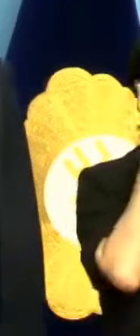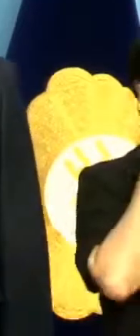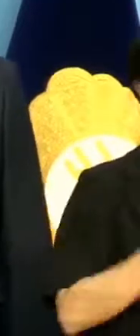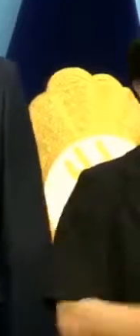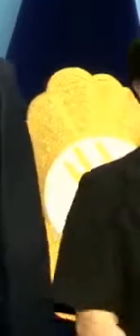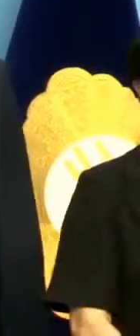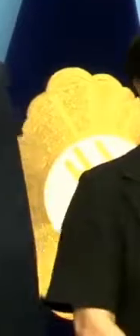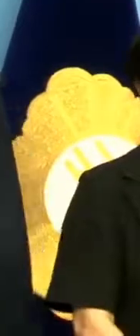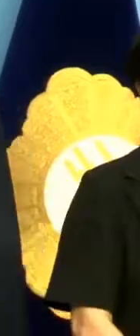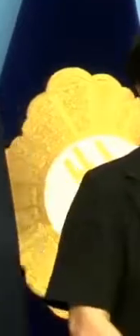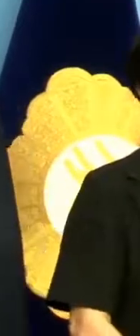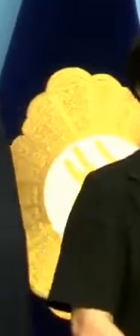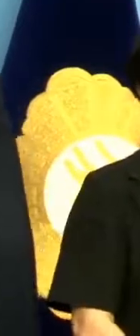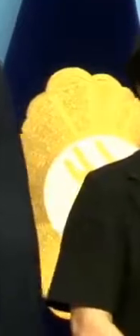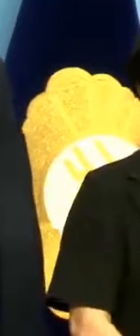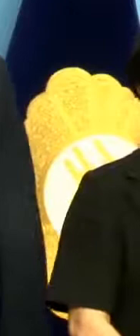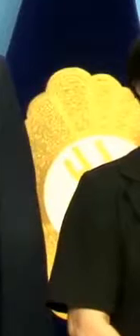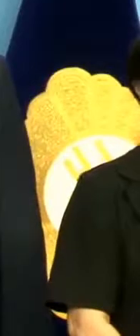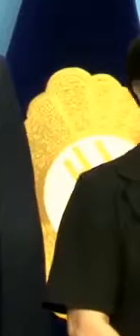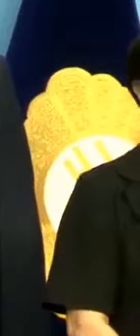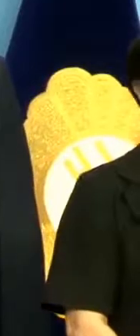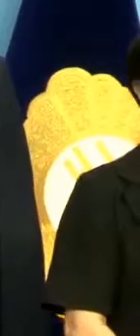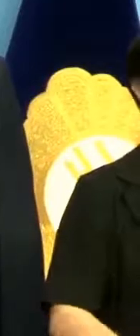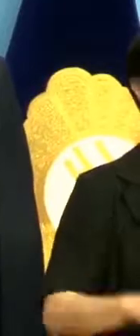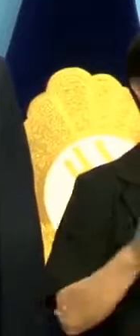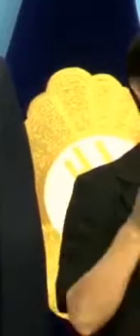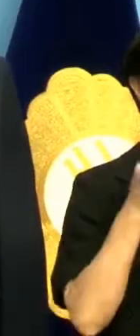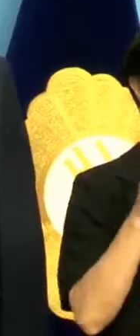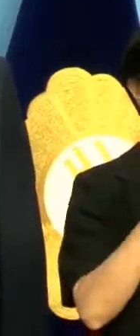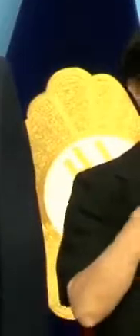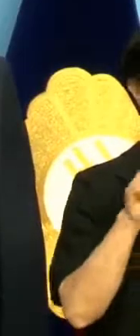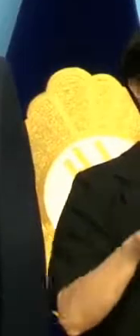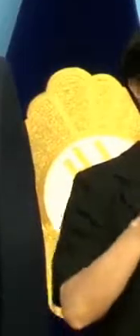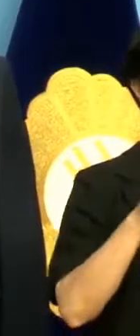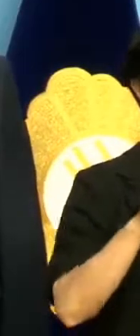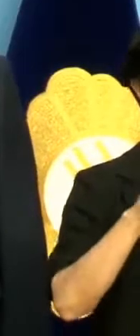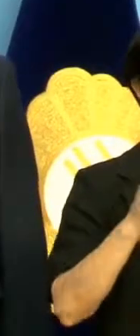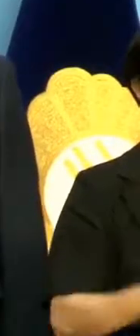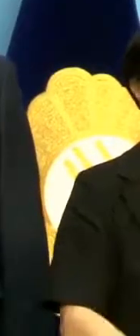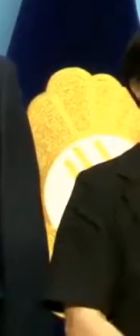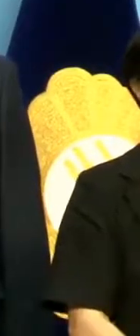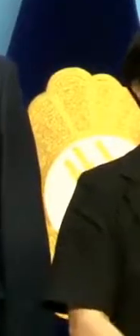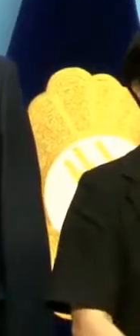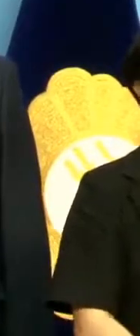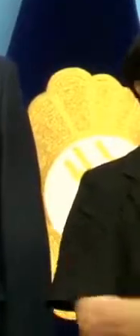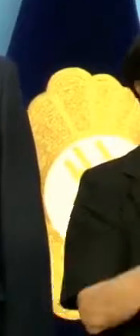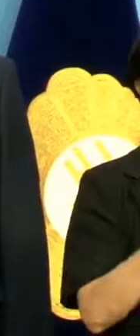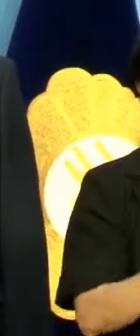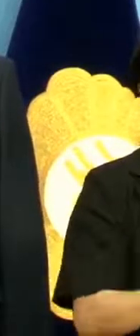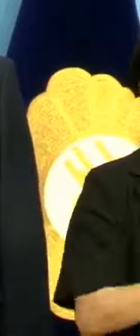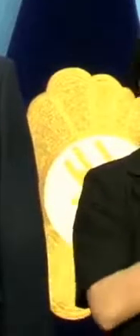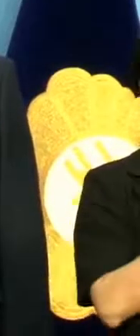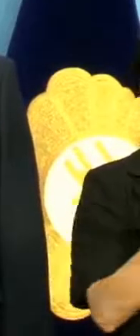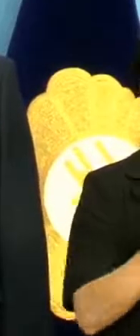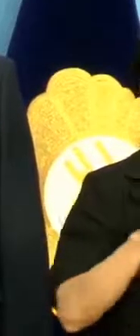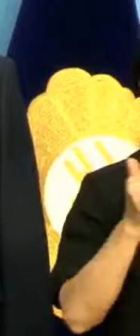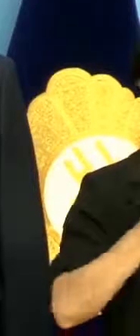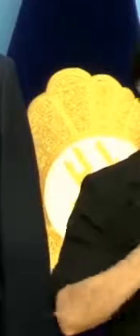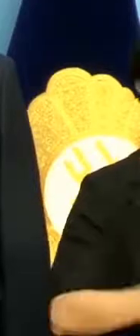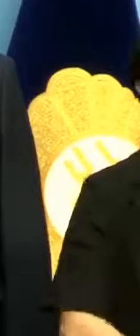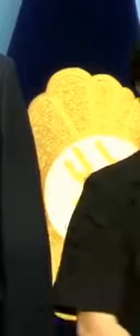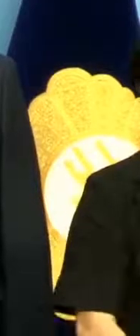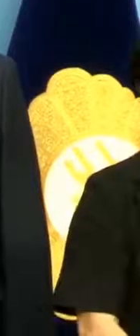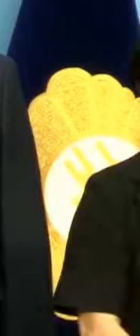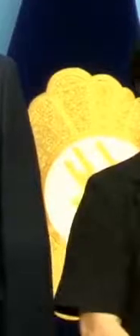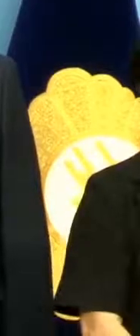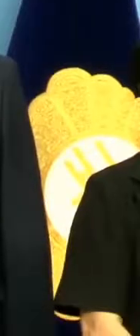예 컷 으 국민 m 곽상도 정점 식 윤 창 의 넣으면 입니다